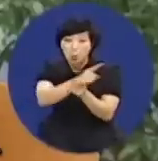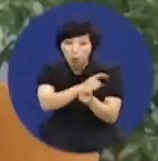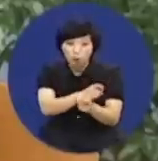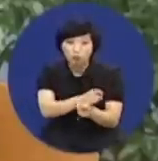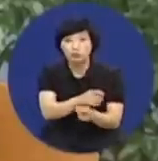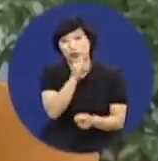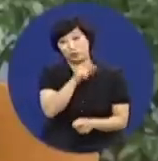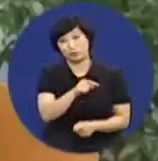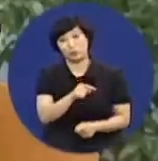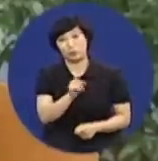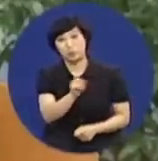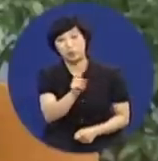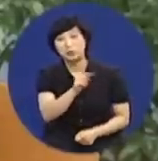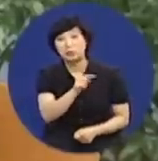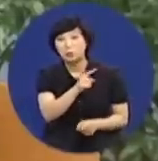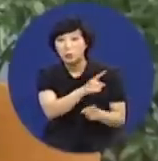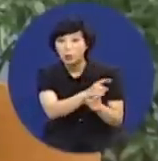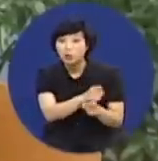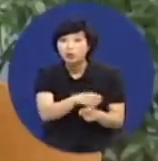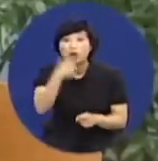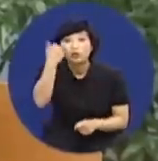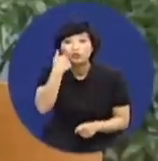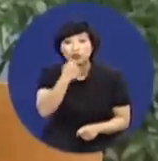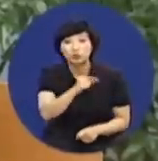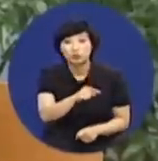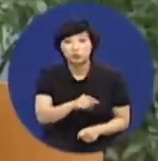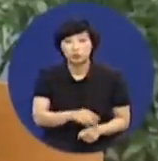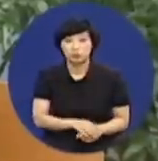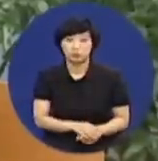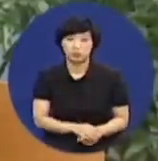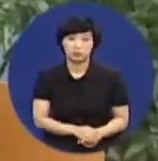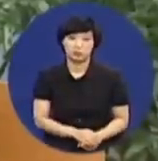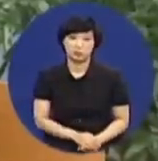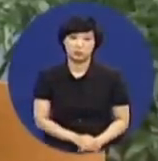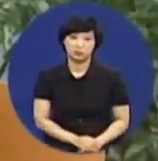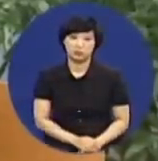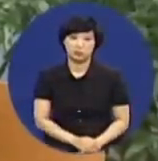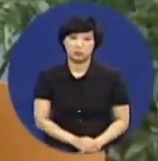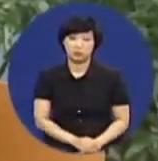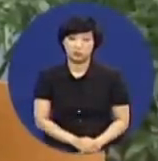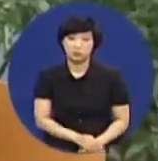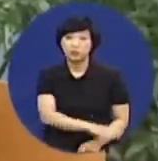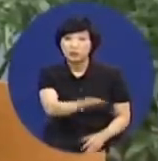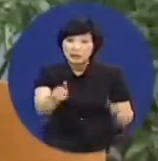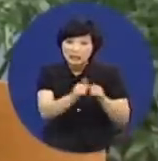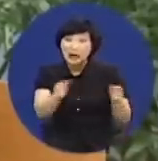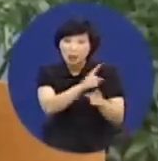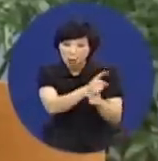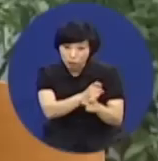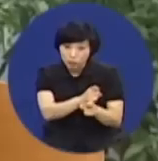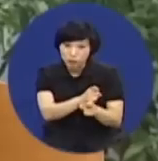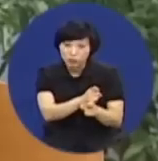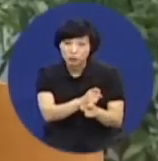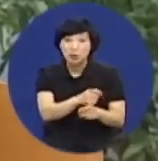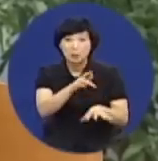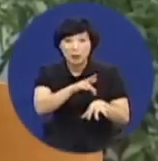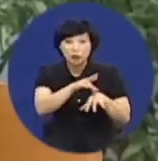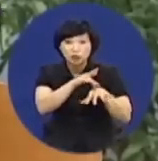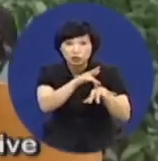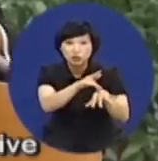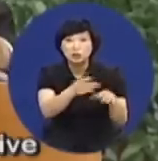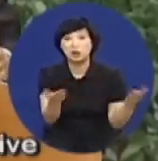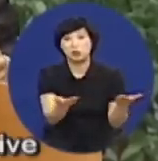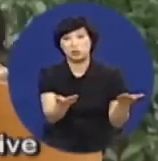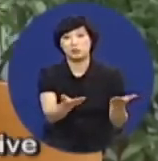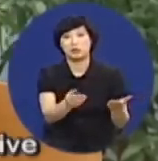しかし神様の敵がいます。その敵は誰ですか？まさしく私たちの敵である悪魔